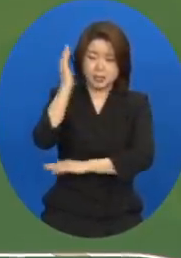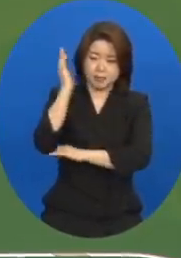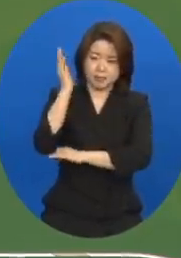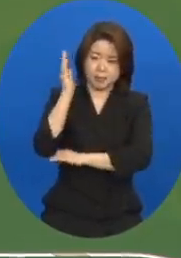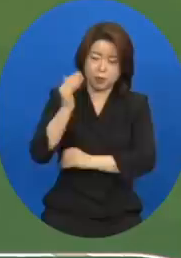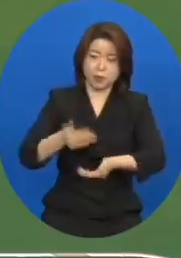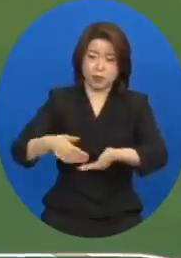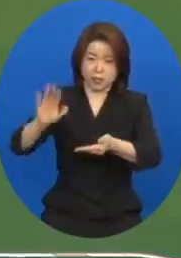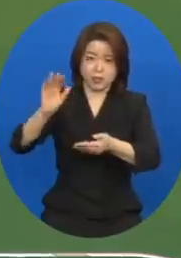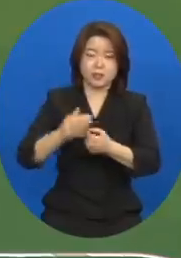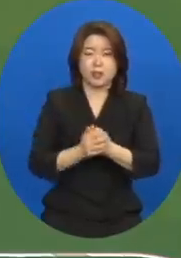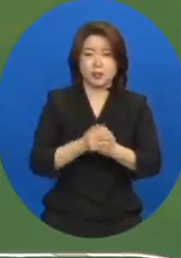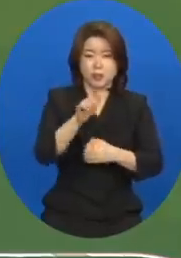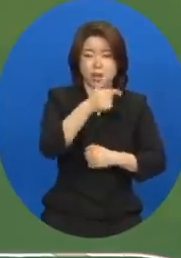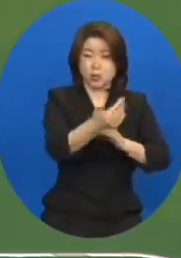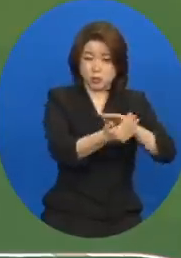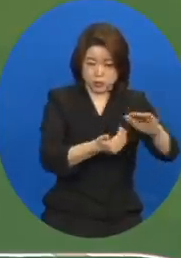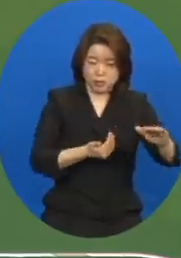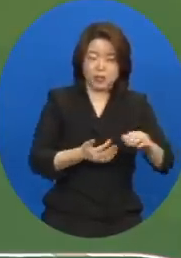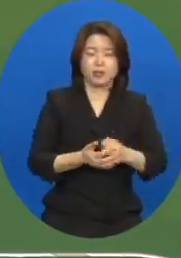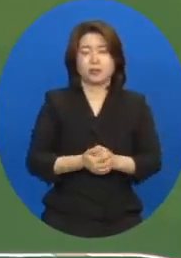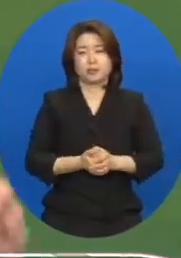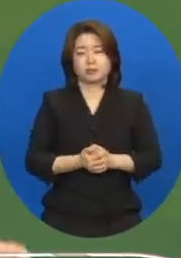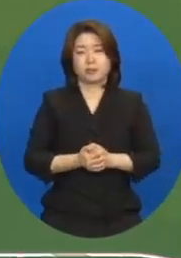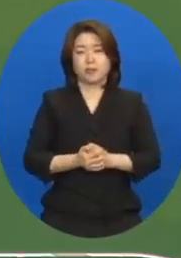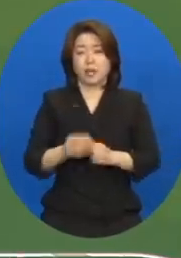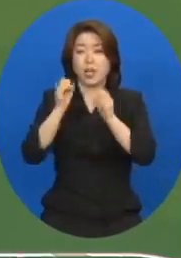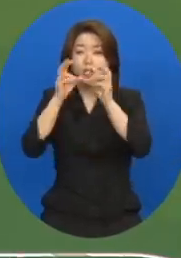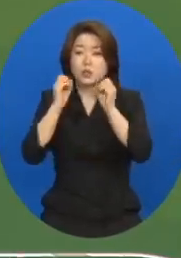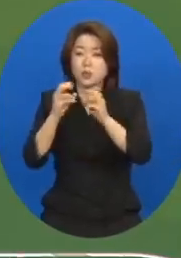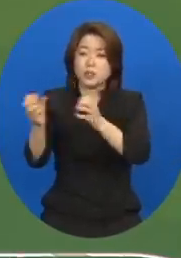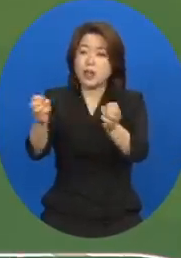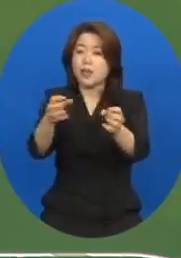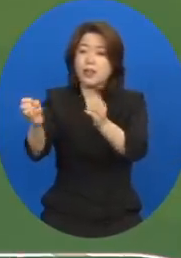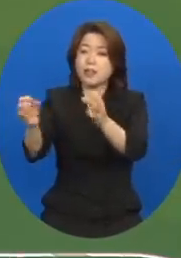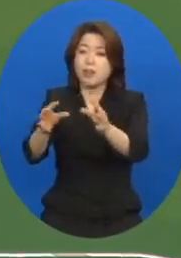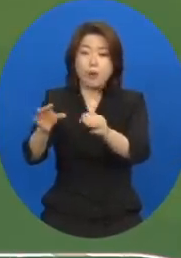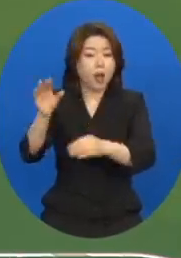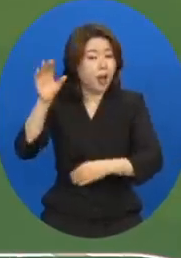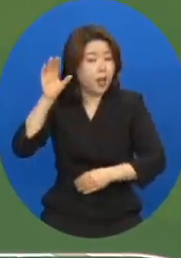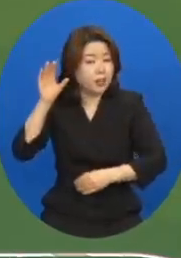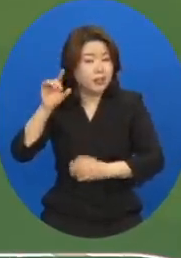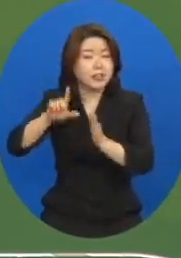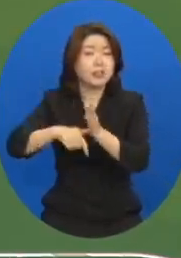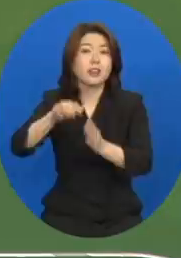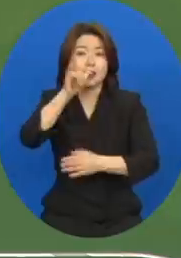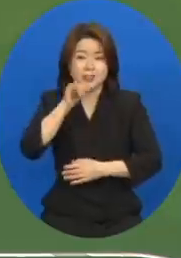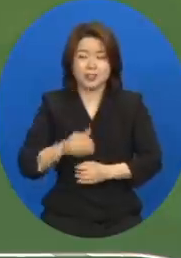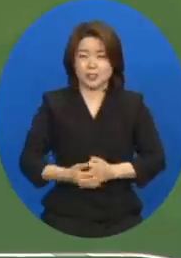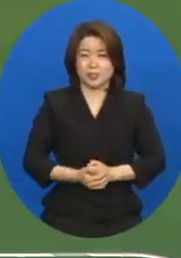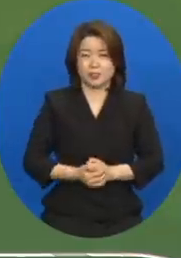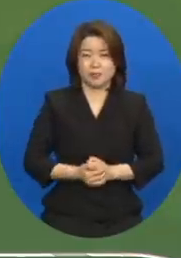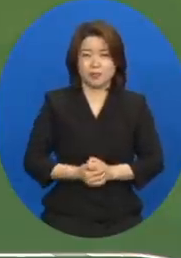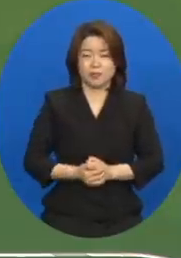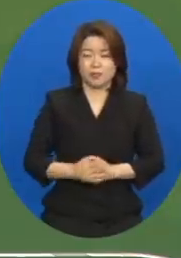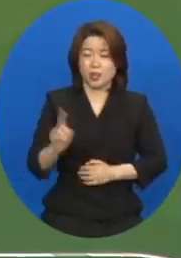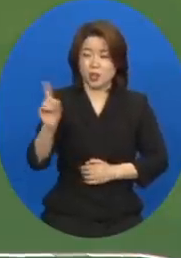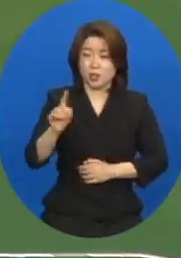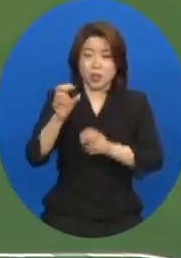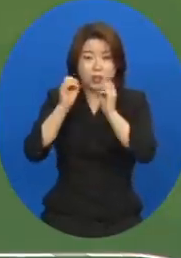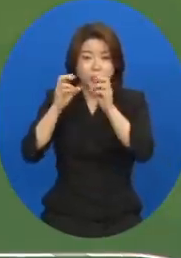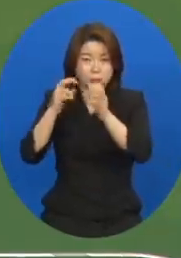일찍 가서 선교사님들 대화하는 내용을 듣는 시간이 있었는데 어느